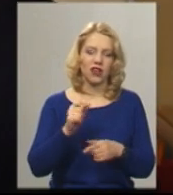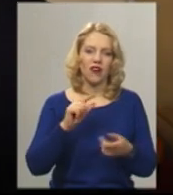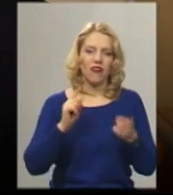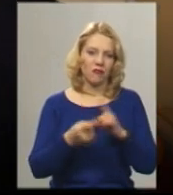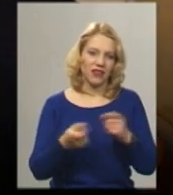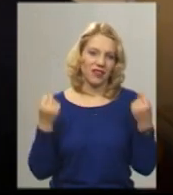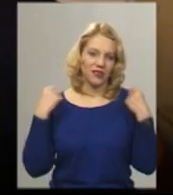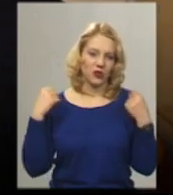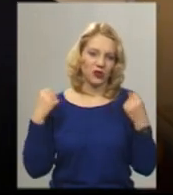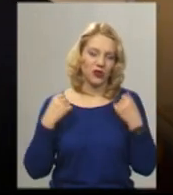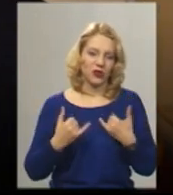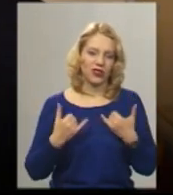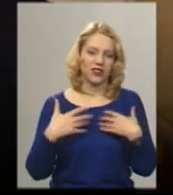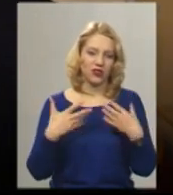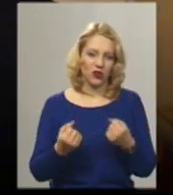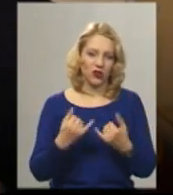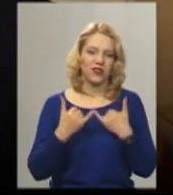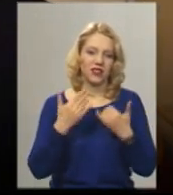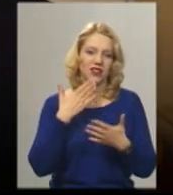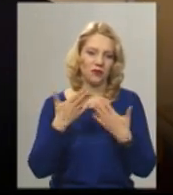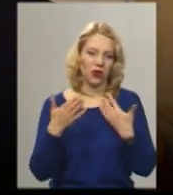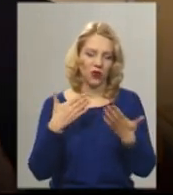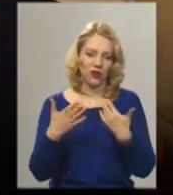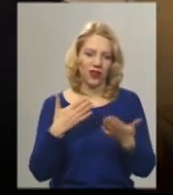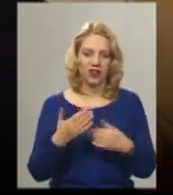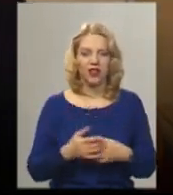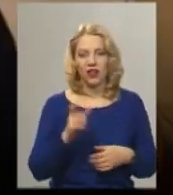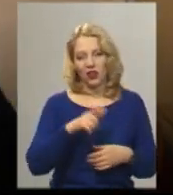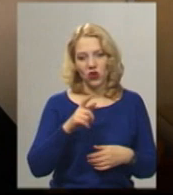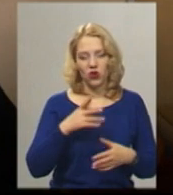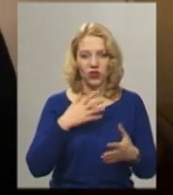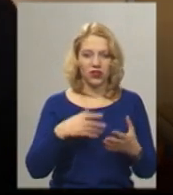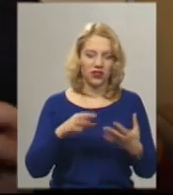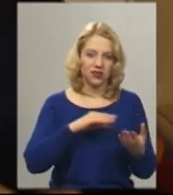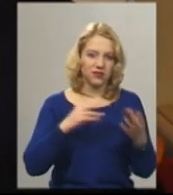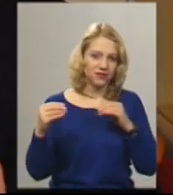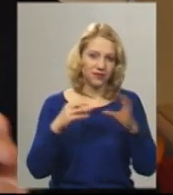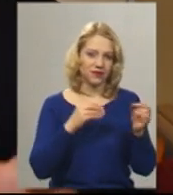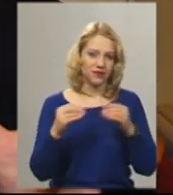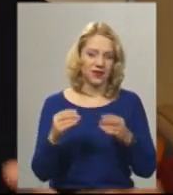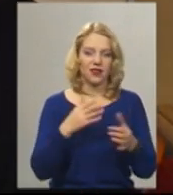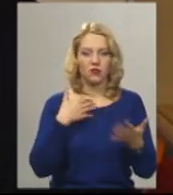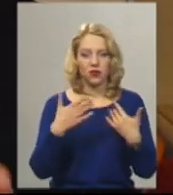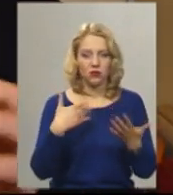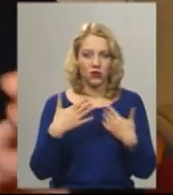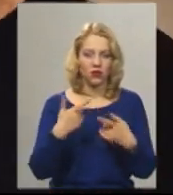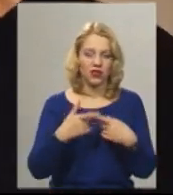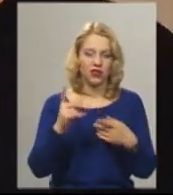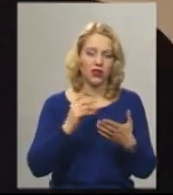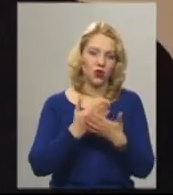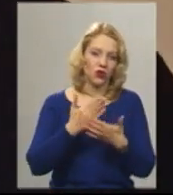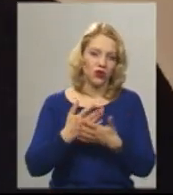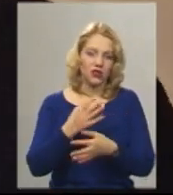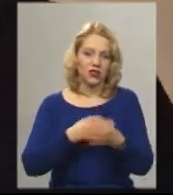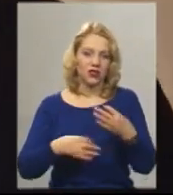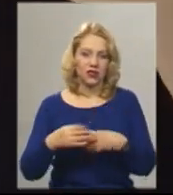для здоров'я добре, ну і для спілкування. Я думаю, що люди між собою спілкуються так, щоб дуже, дуже добре, знаєте, люди поспілкуються і розказують якісь новості. Я